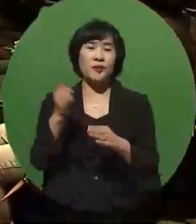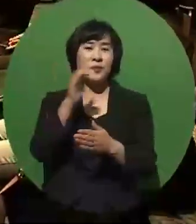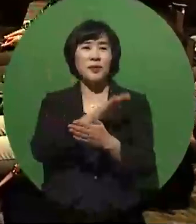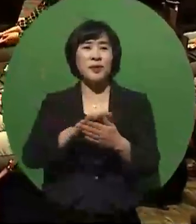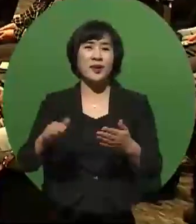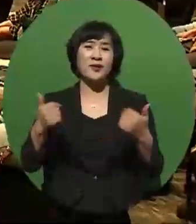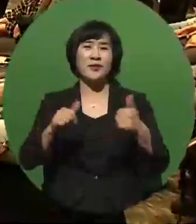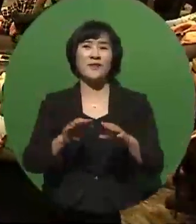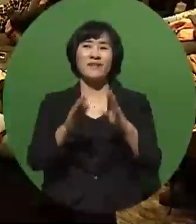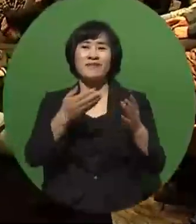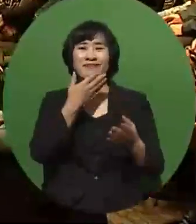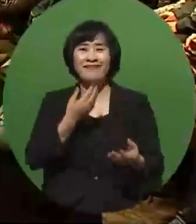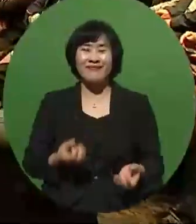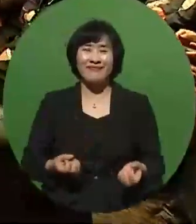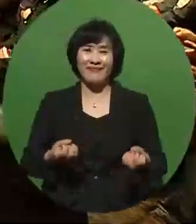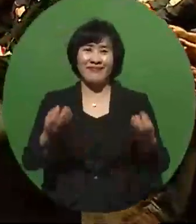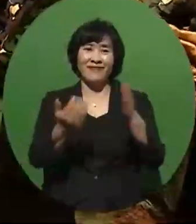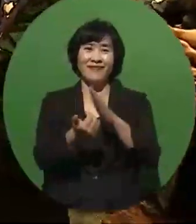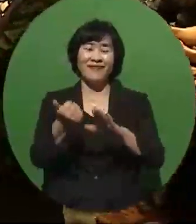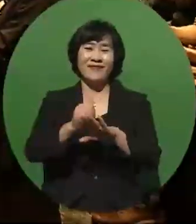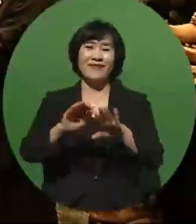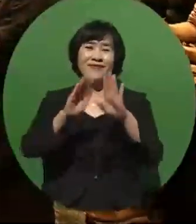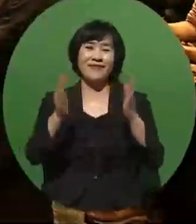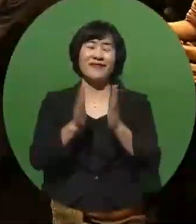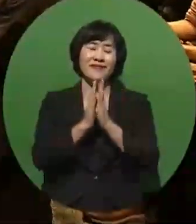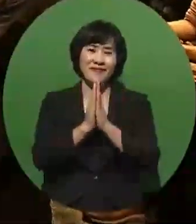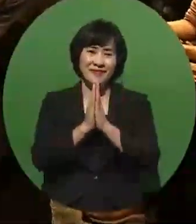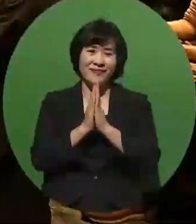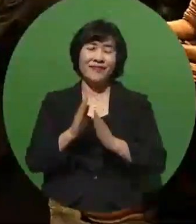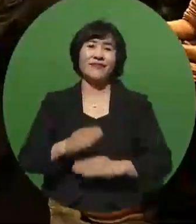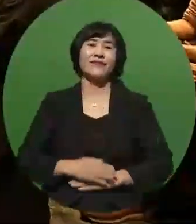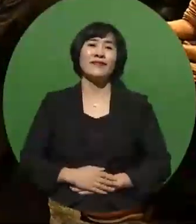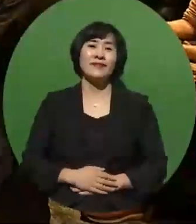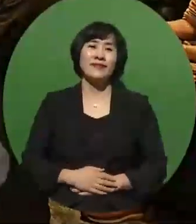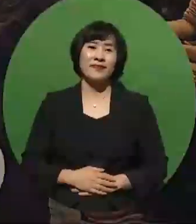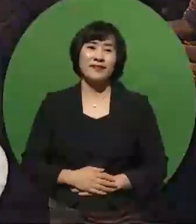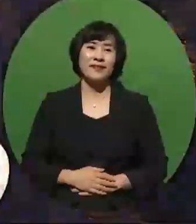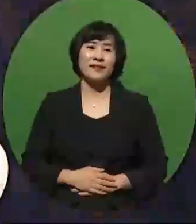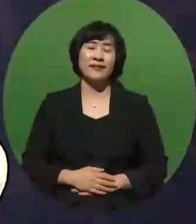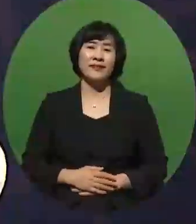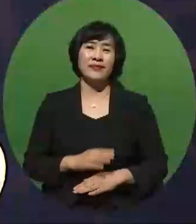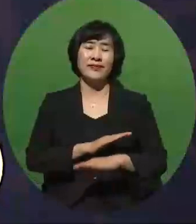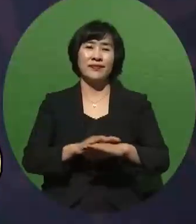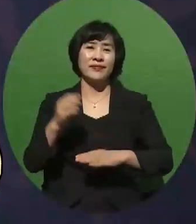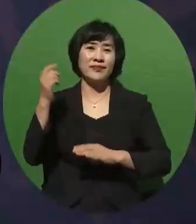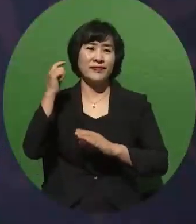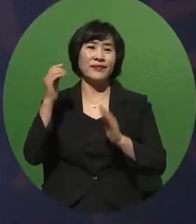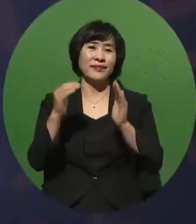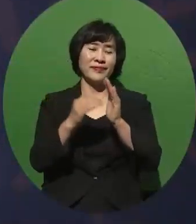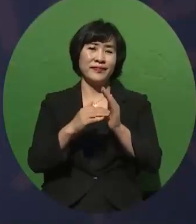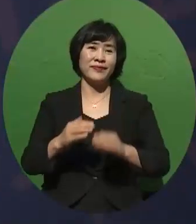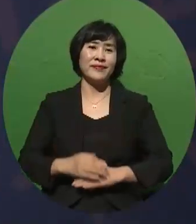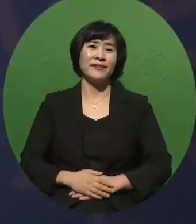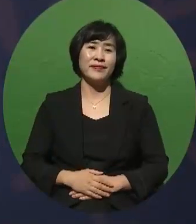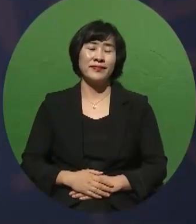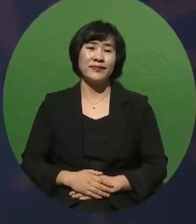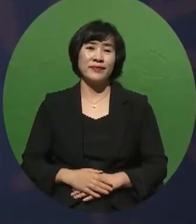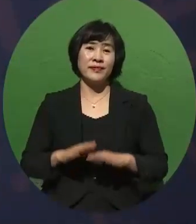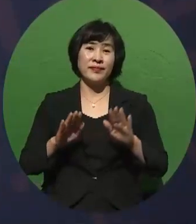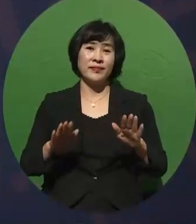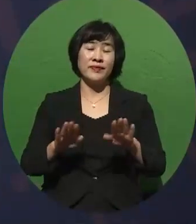These were the video messages delivered from overseas. They all wish the success of this forum. Thank you.